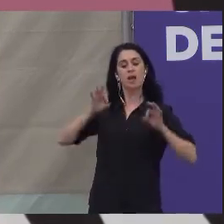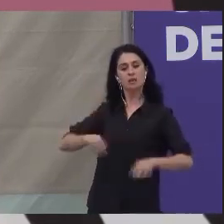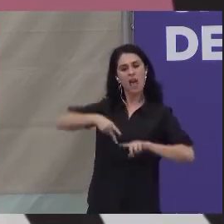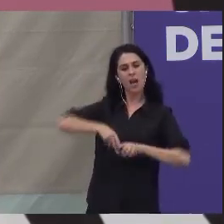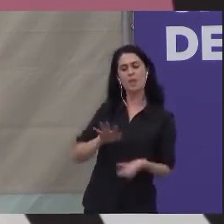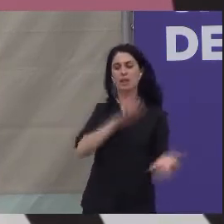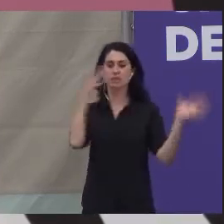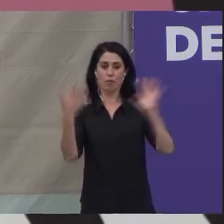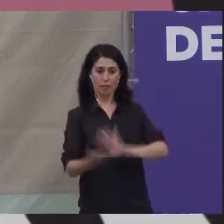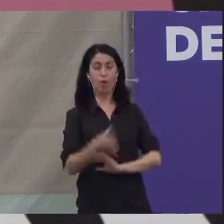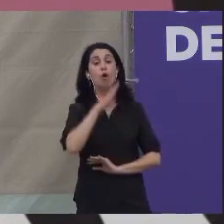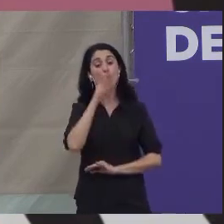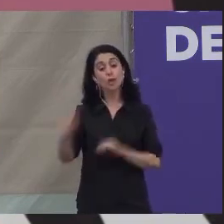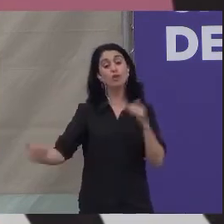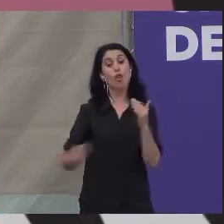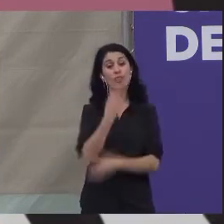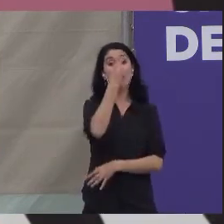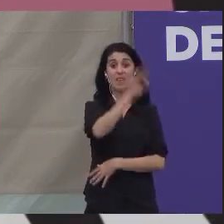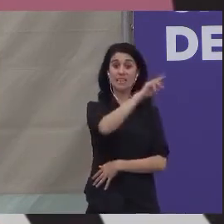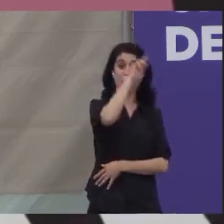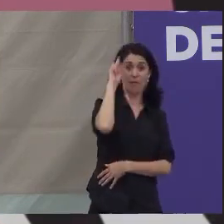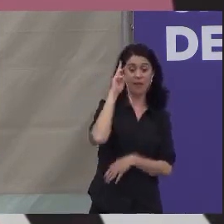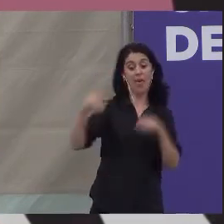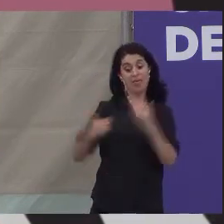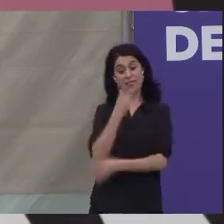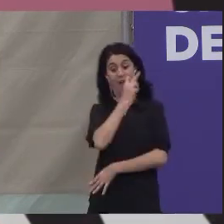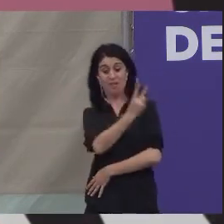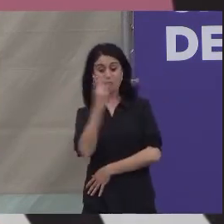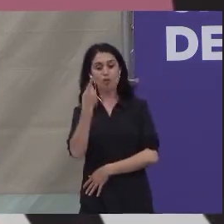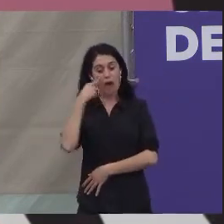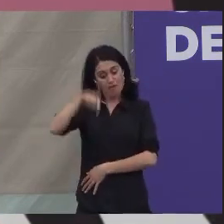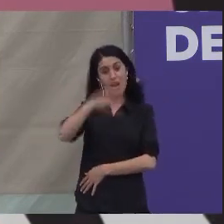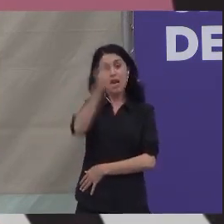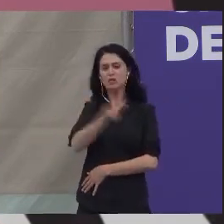dia 20 en Madrid, el dia 22 per a celebrar els resultats,